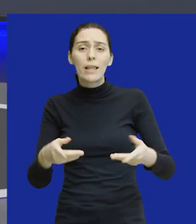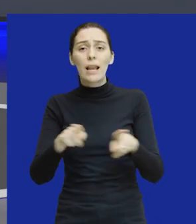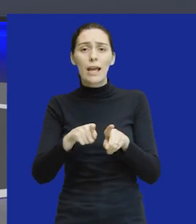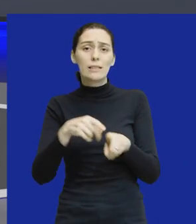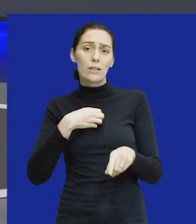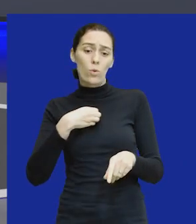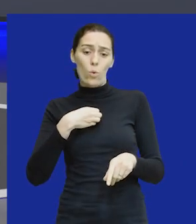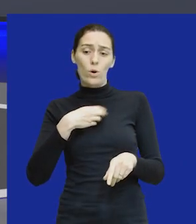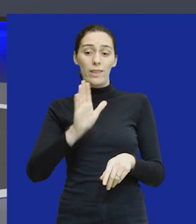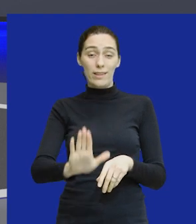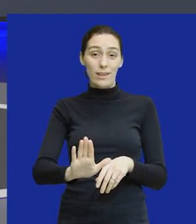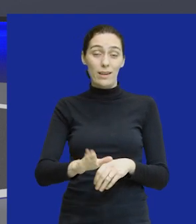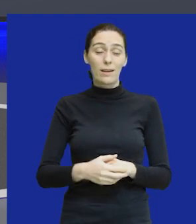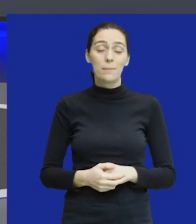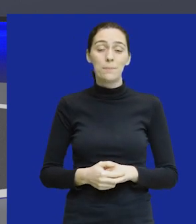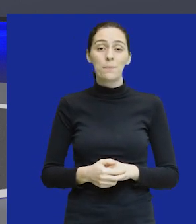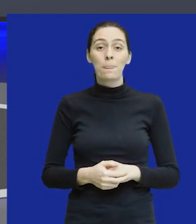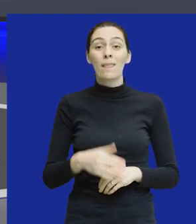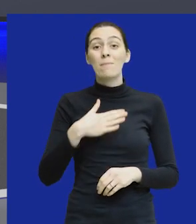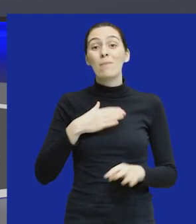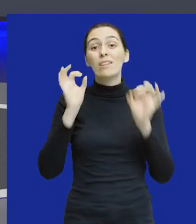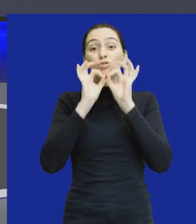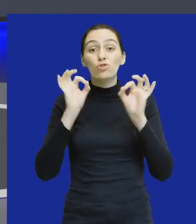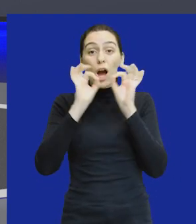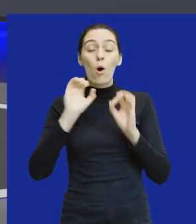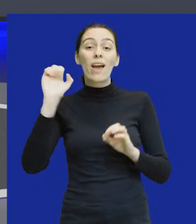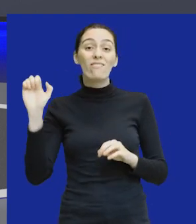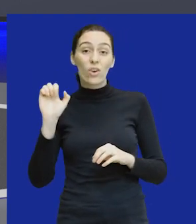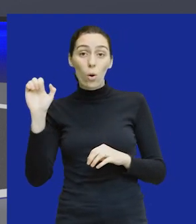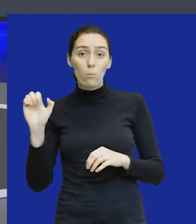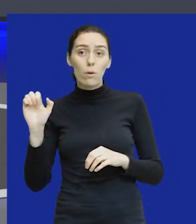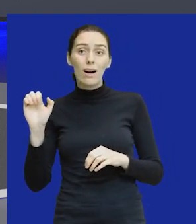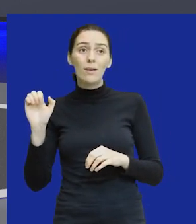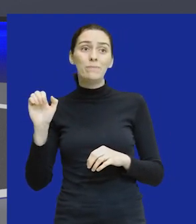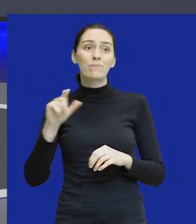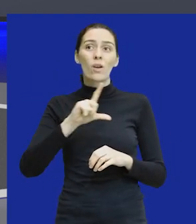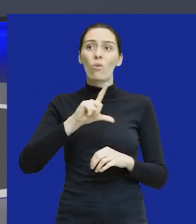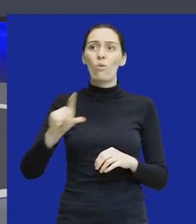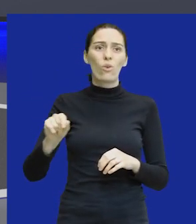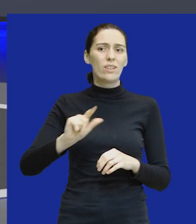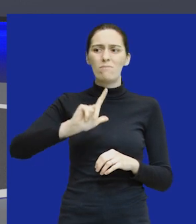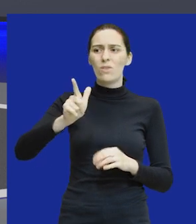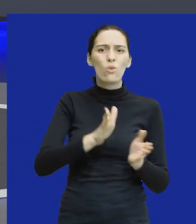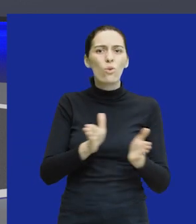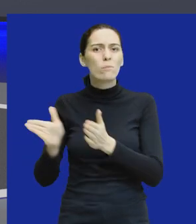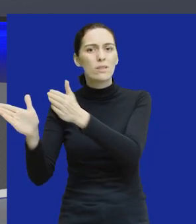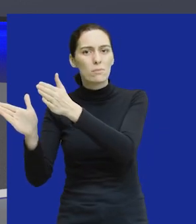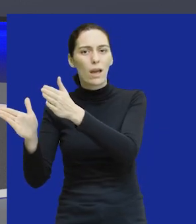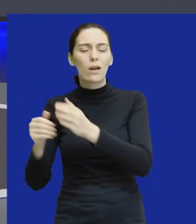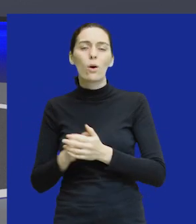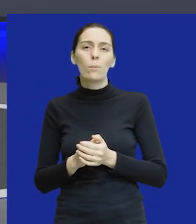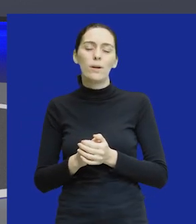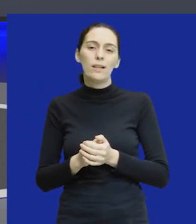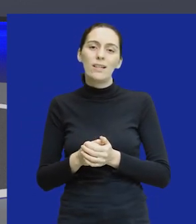njih. Isto tako, žao mi je s druge strane da u Europi, koja ide jednim sasvim drugim pravcem,